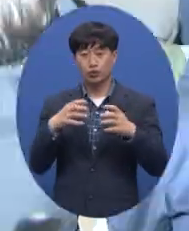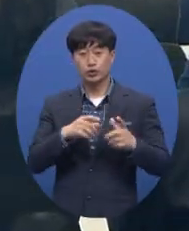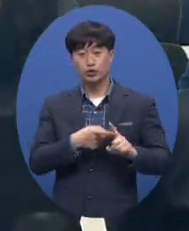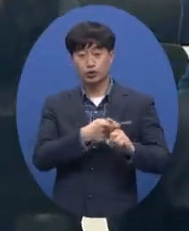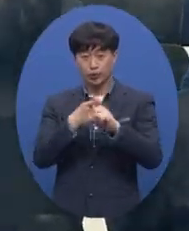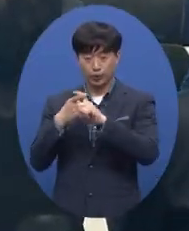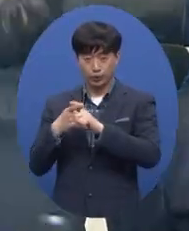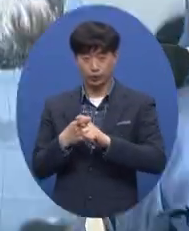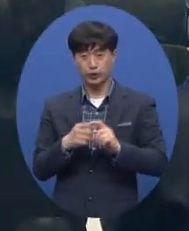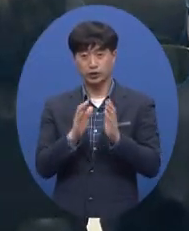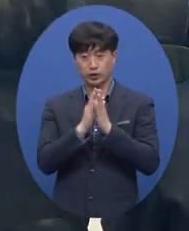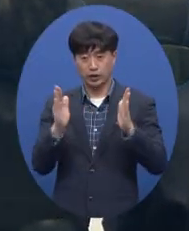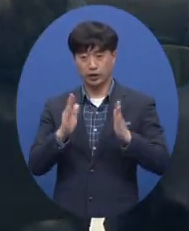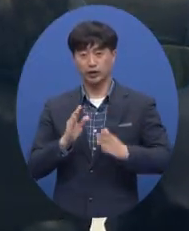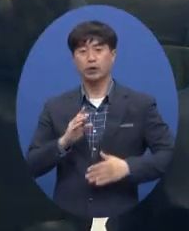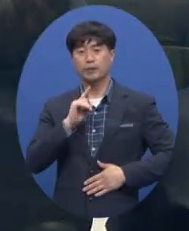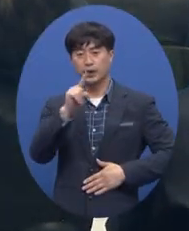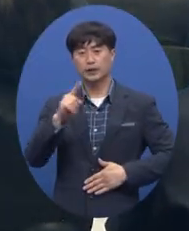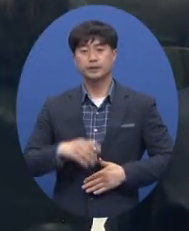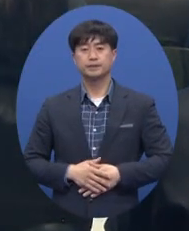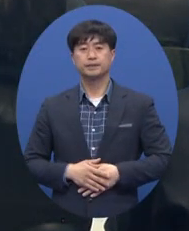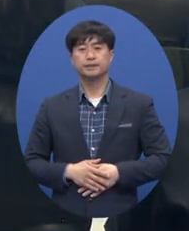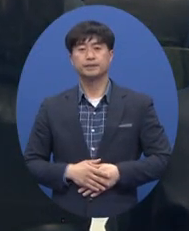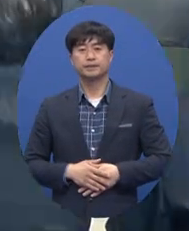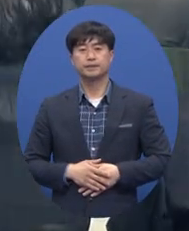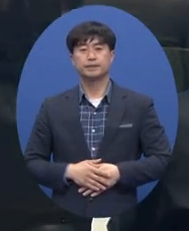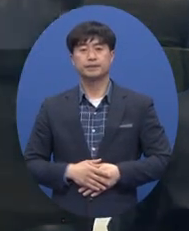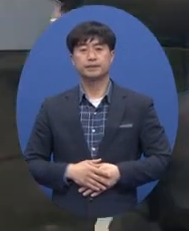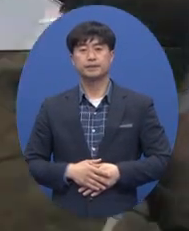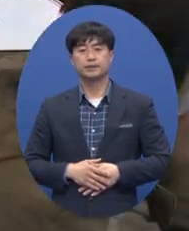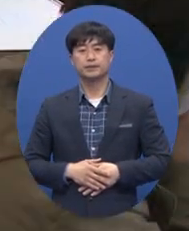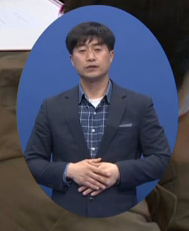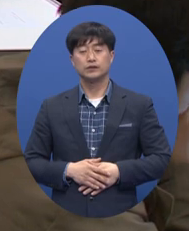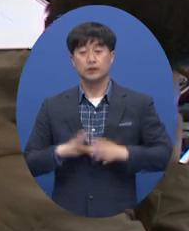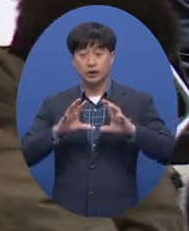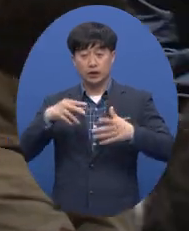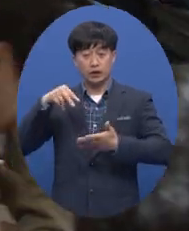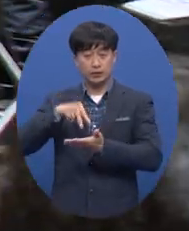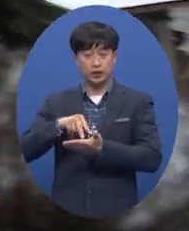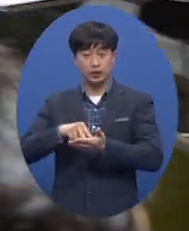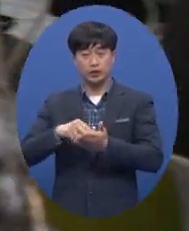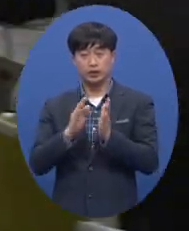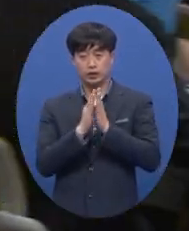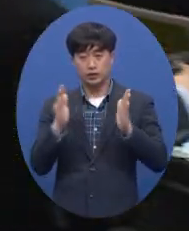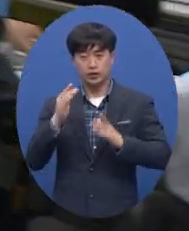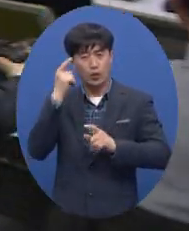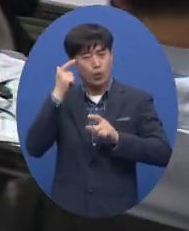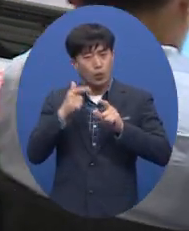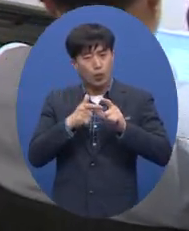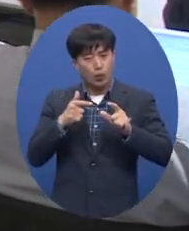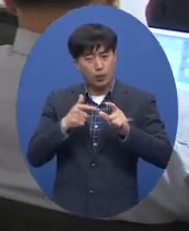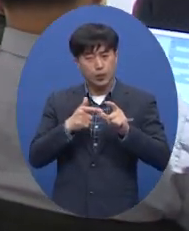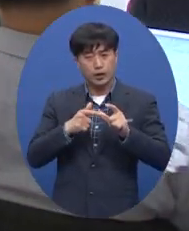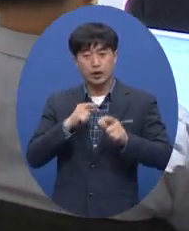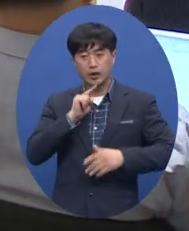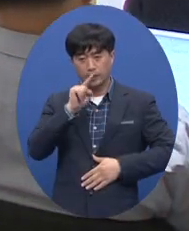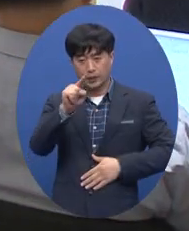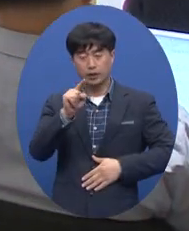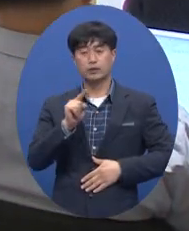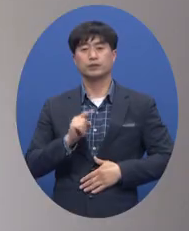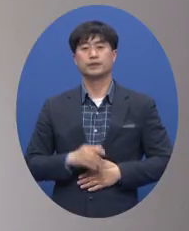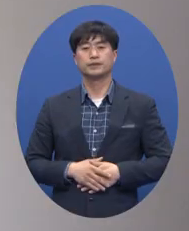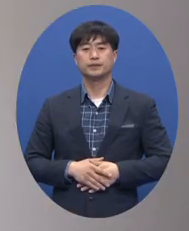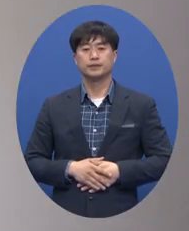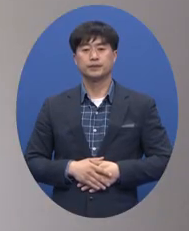지방정부 협의회를 출범 시키자고 공동 천안 겁니다 국가차원에서 도입하고 고민해야 한다는 메시지도